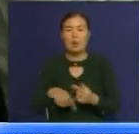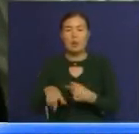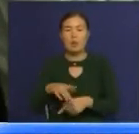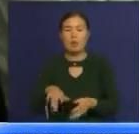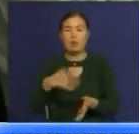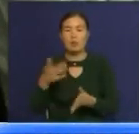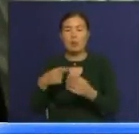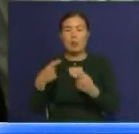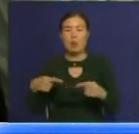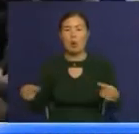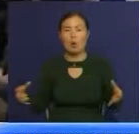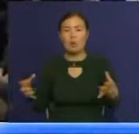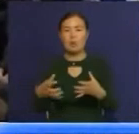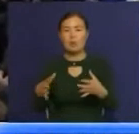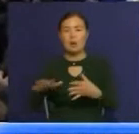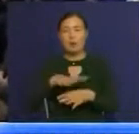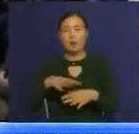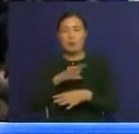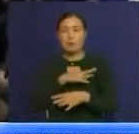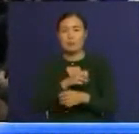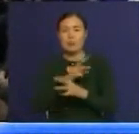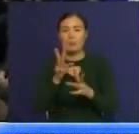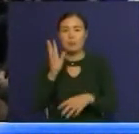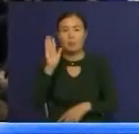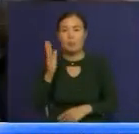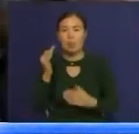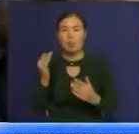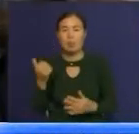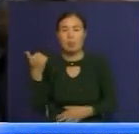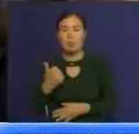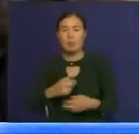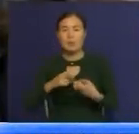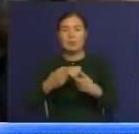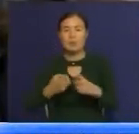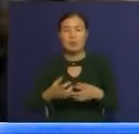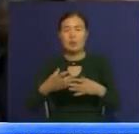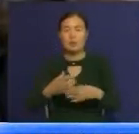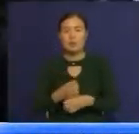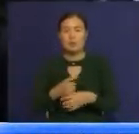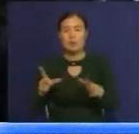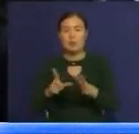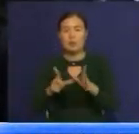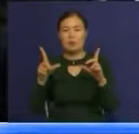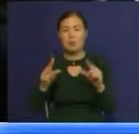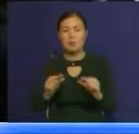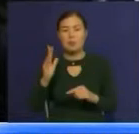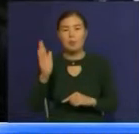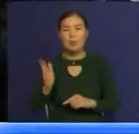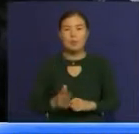кәсіпкерлері түрлі өнімдер шығарып, халықты жұмыспен қамтымақ. Олар үшін әкімшілік кедергілер қысқартылып, салық мөлшері төмен